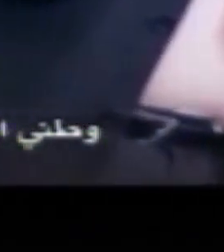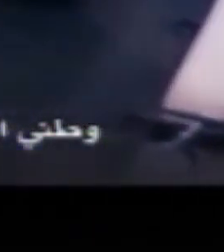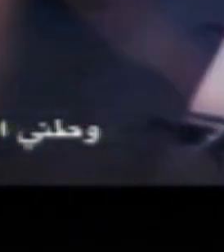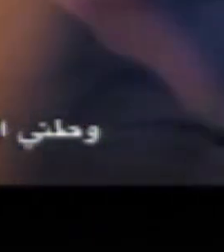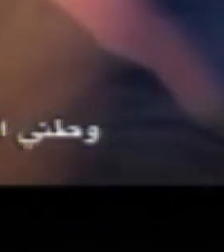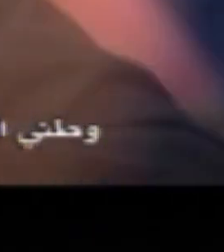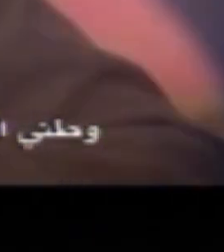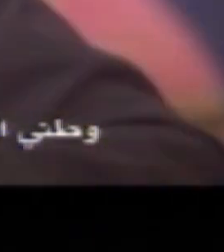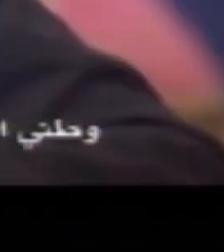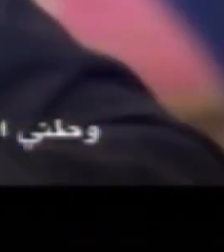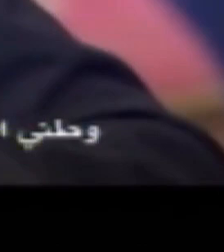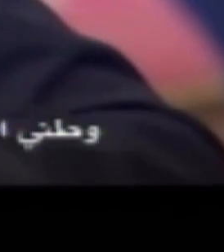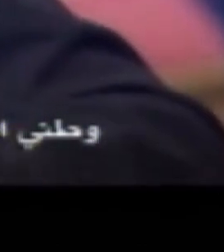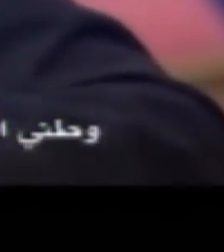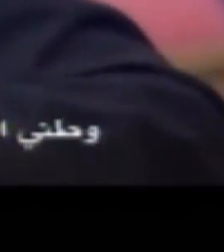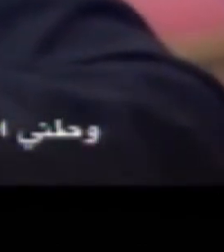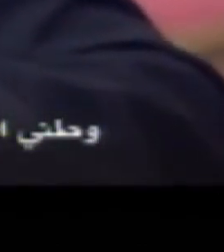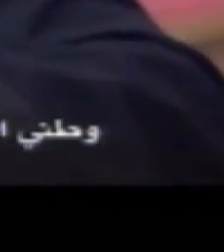السماوات